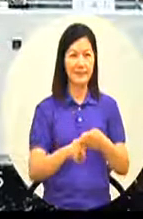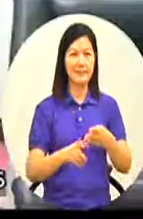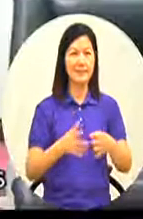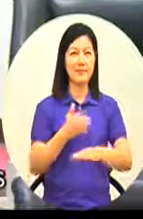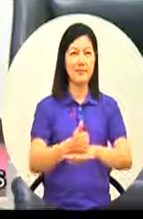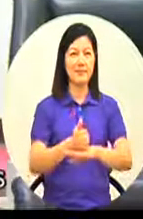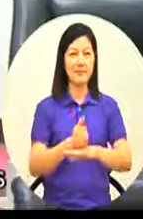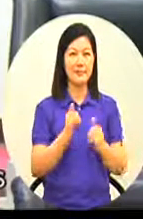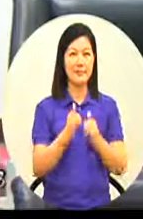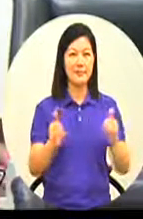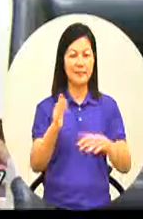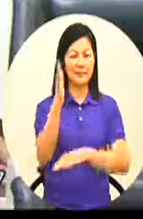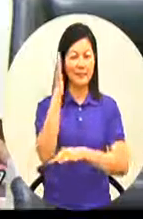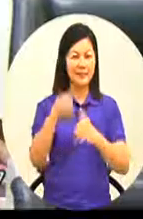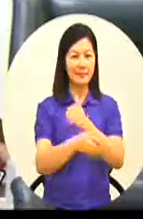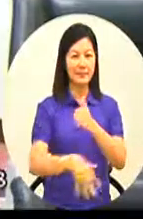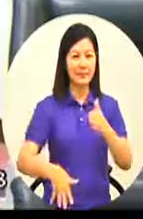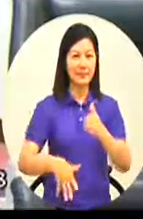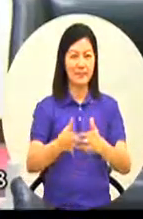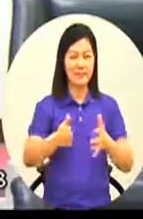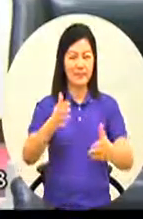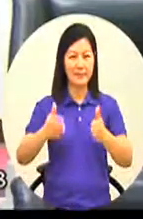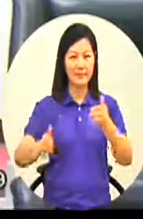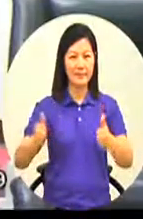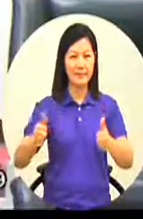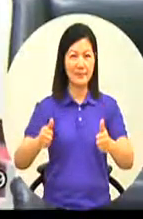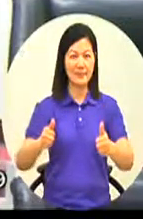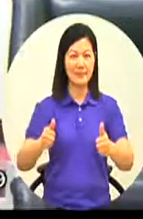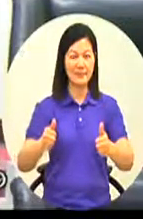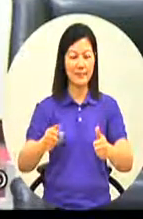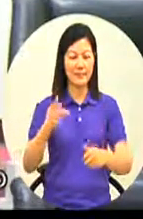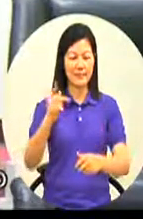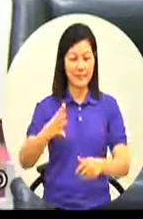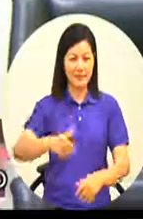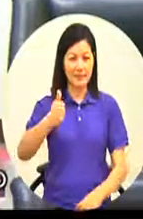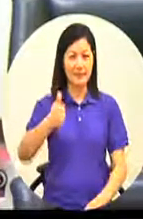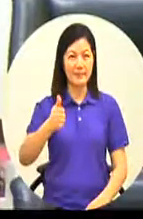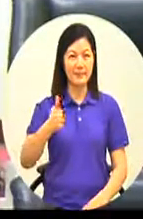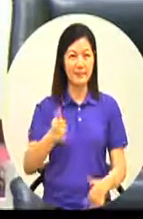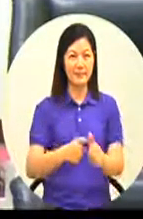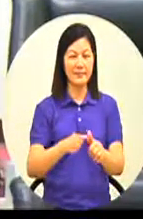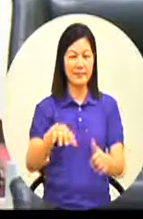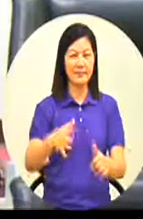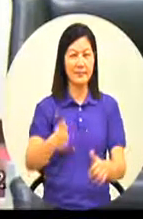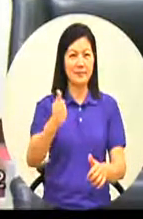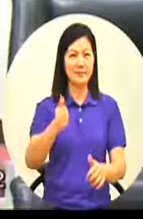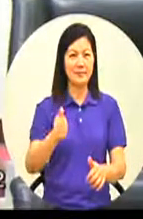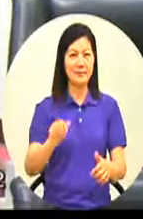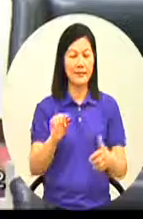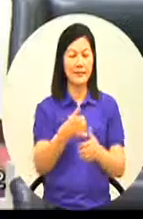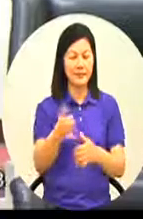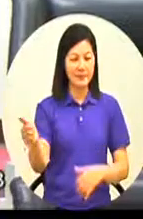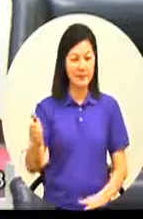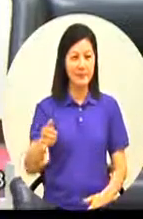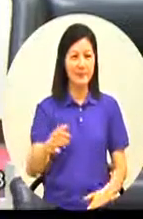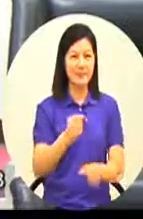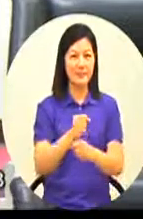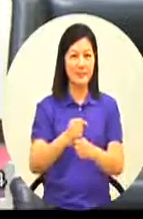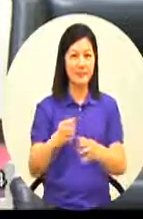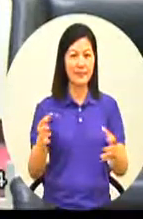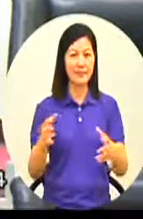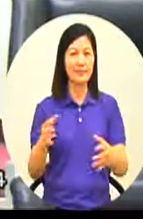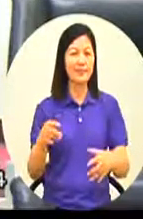民政部门所有的各局长，我们所有的科长、副局长，以及咱的议员同仁，啊，伫咱的电视机上